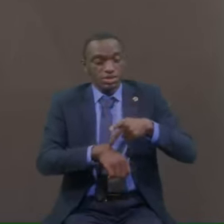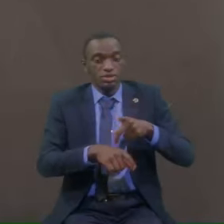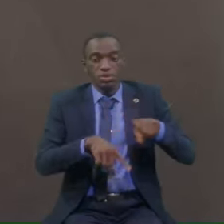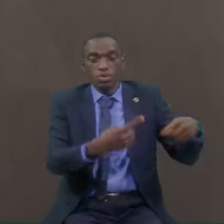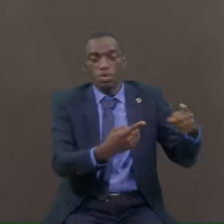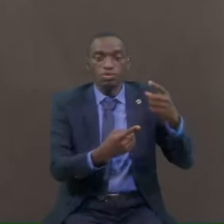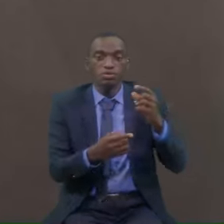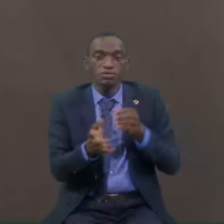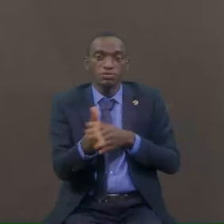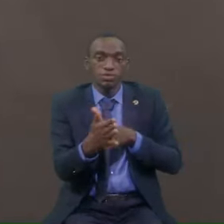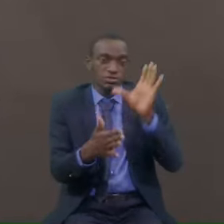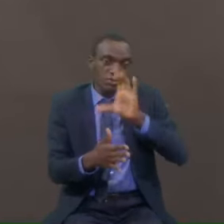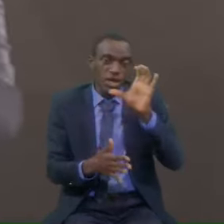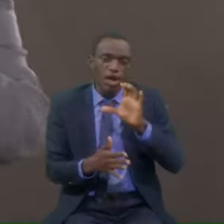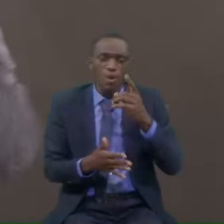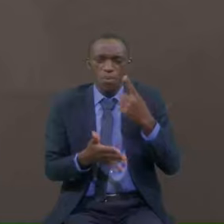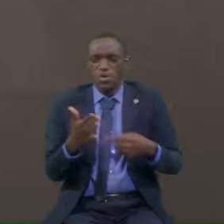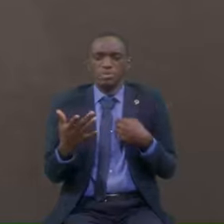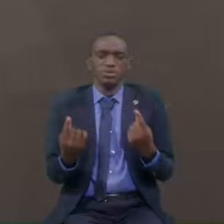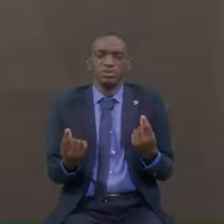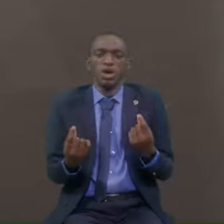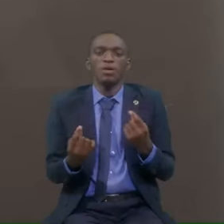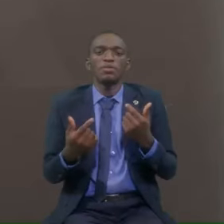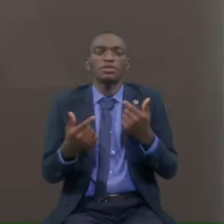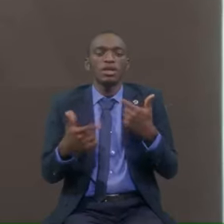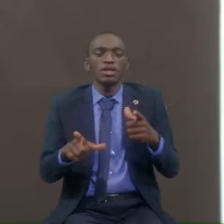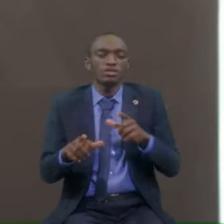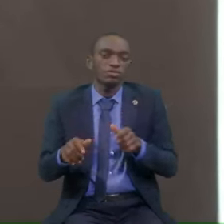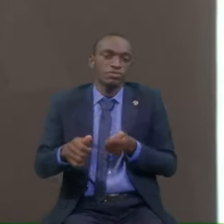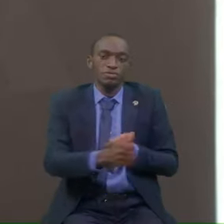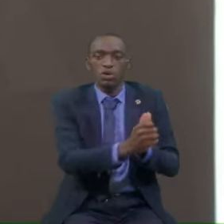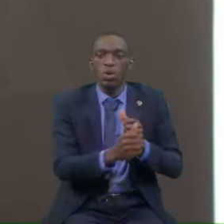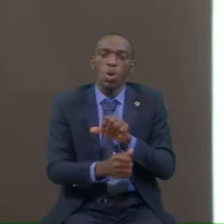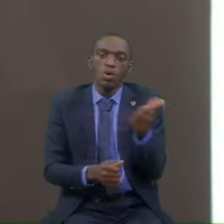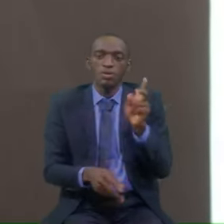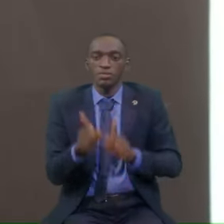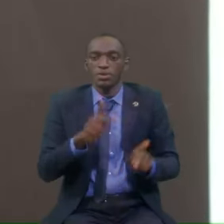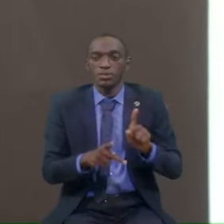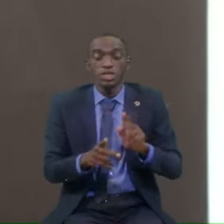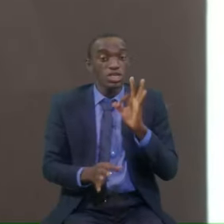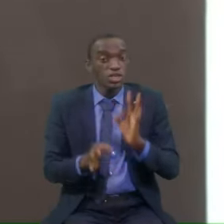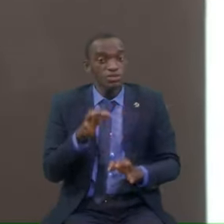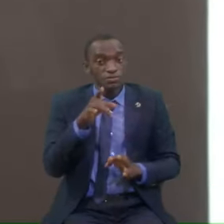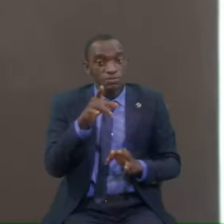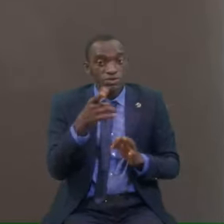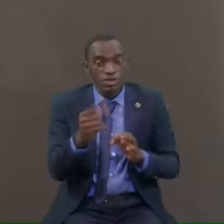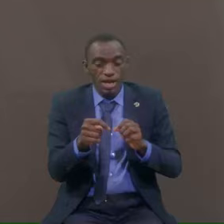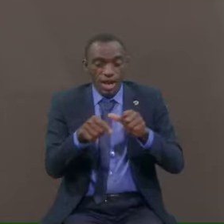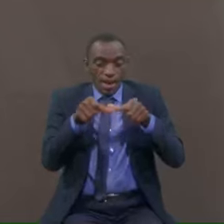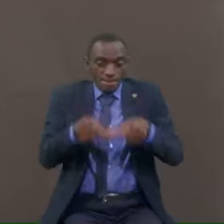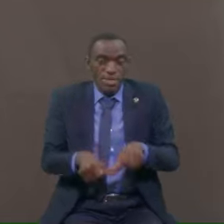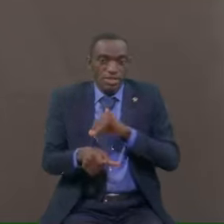Suivons-le. Tu ne vas pas reprendre tes anciens filets. Quand l'esprit demeure en